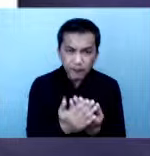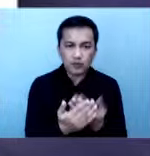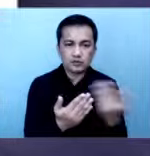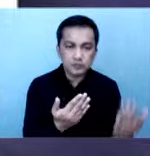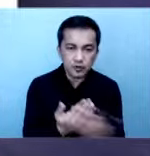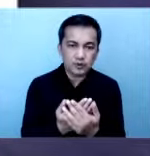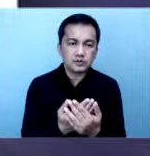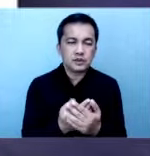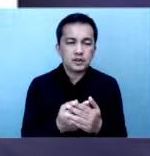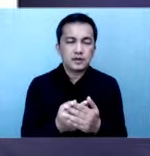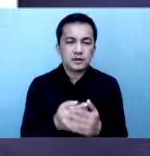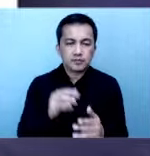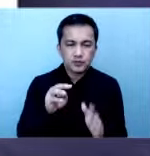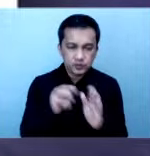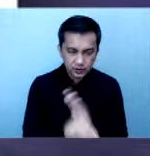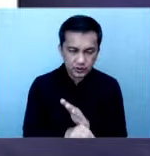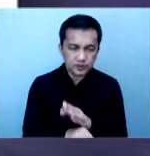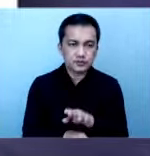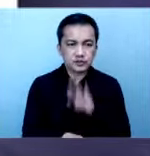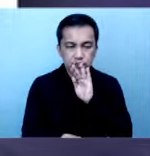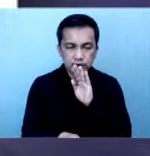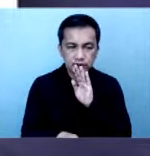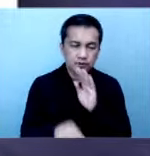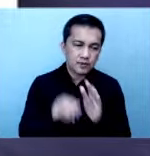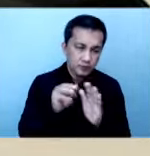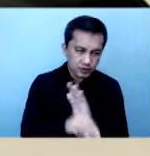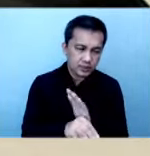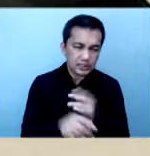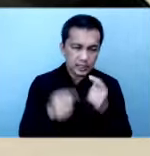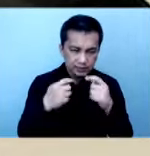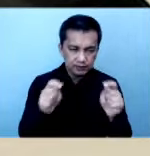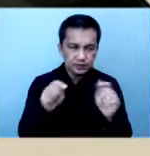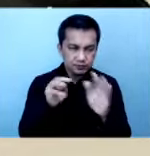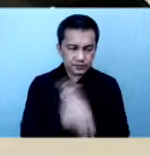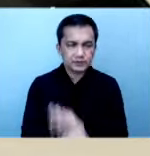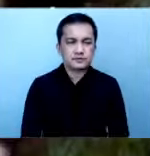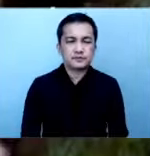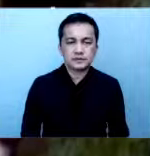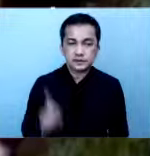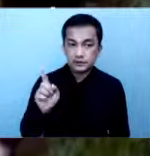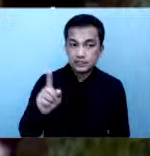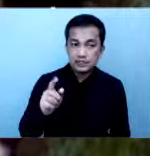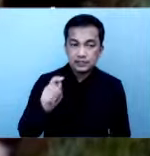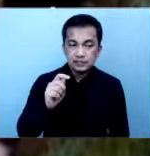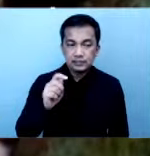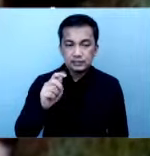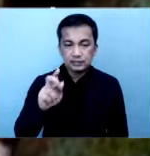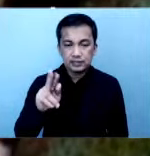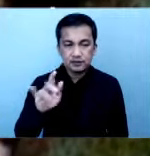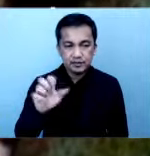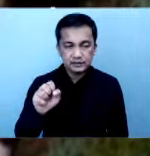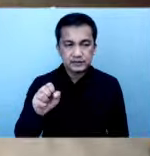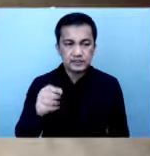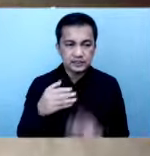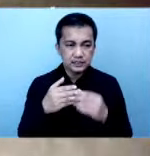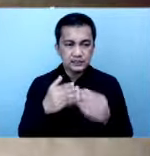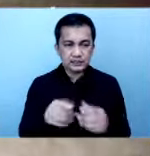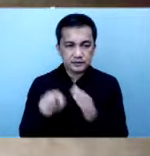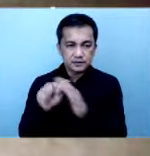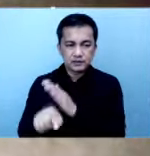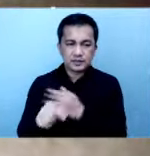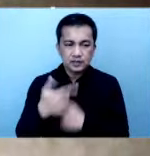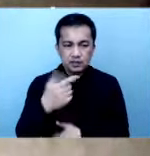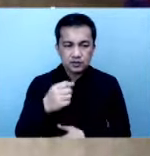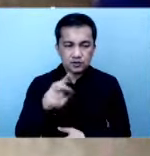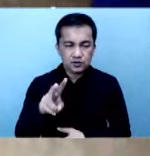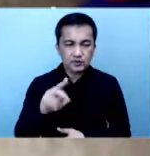murder, frustrated murder at attempted murder. Si Teves ang tinuturong mastermind sa pagpatay kay Governor Ruel Digamo